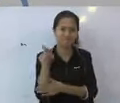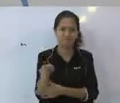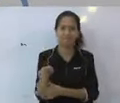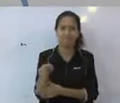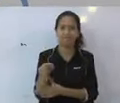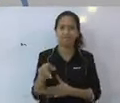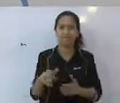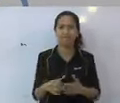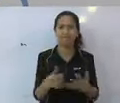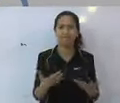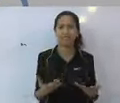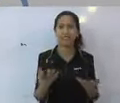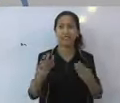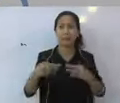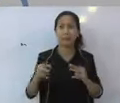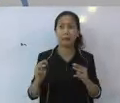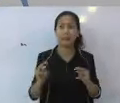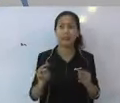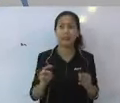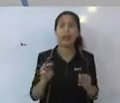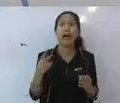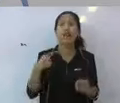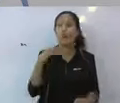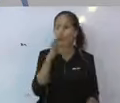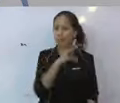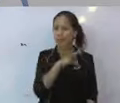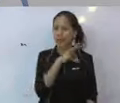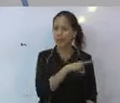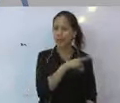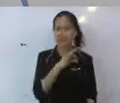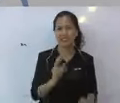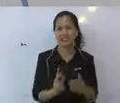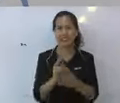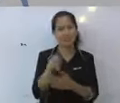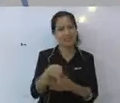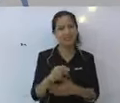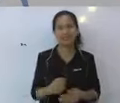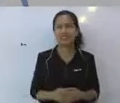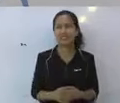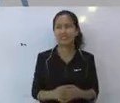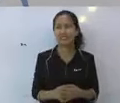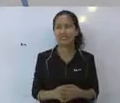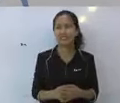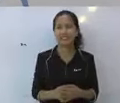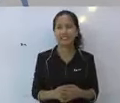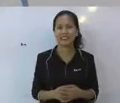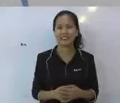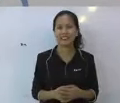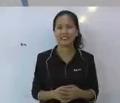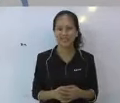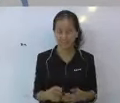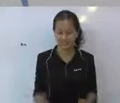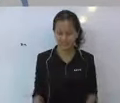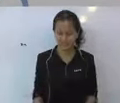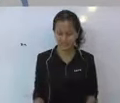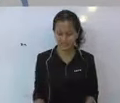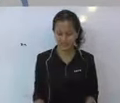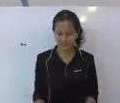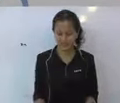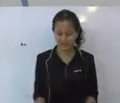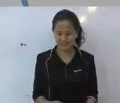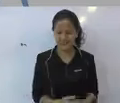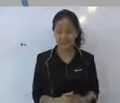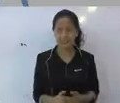ang tawag nito, yung mapapakinabangan yes. na halaman. Mm-hmm. Oo. Diba? Tama ba yun, Dr. Julie? Oo, kasi